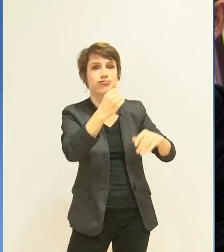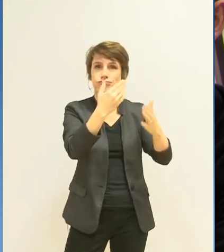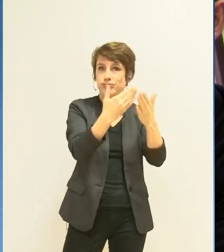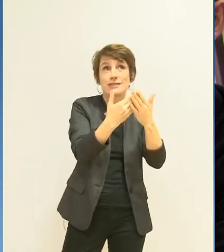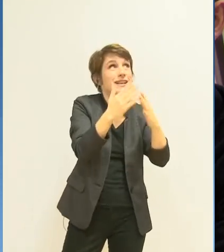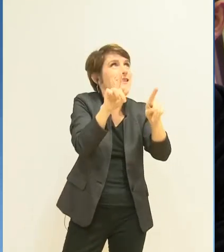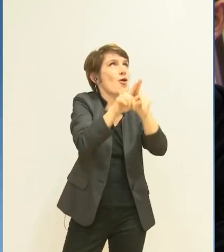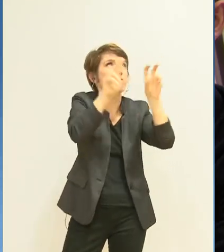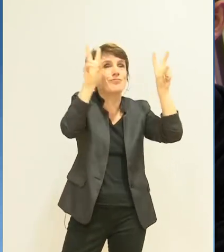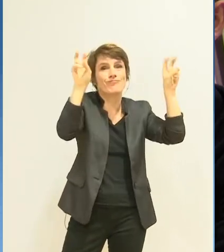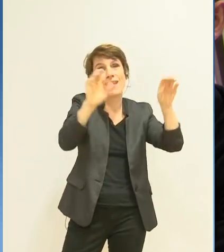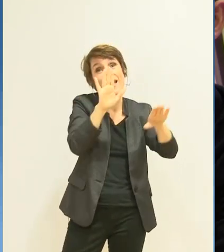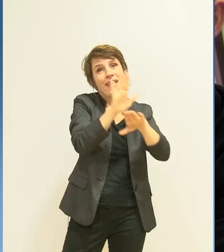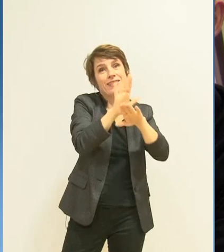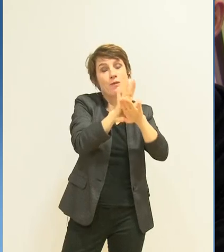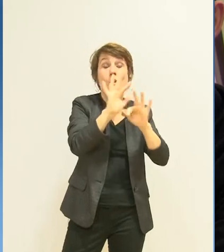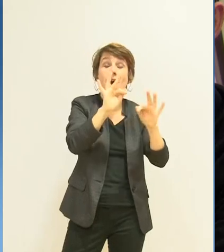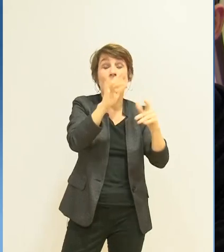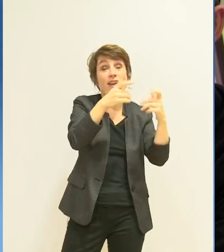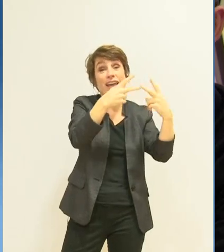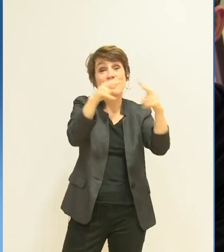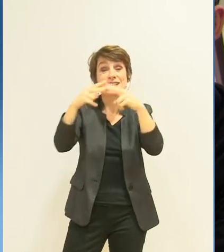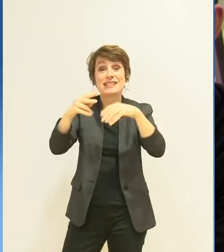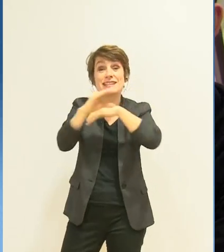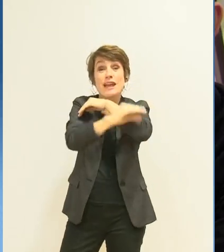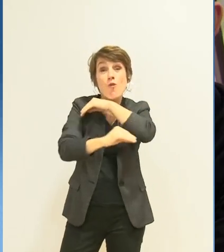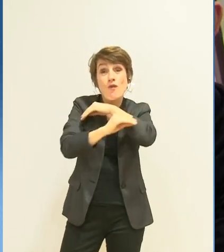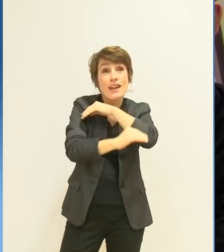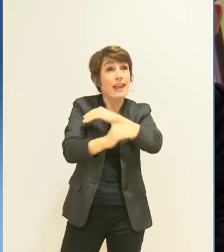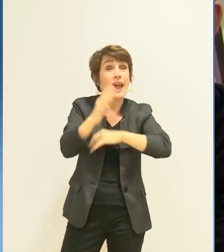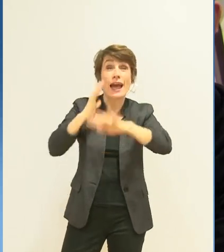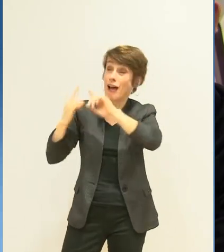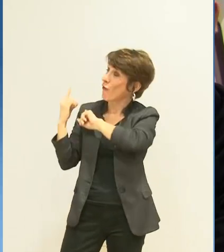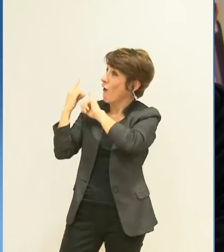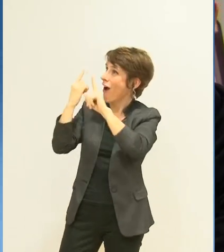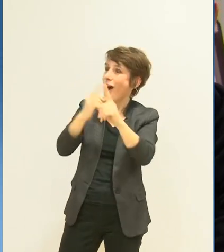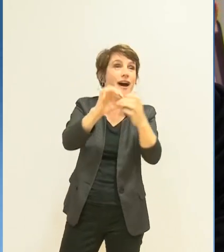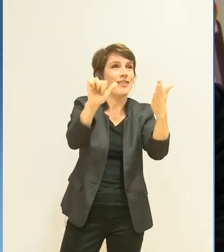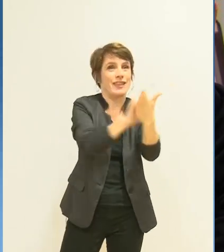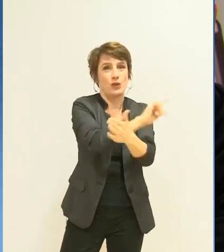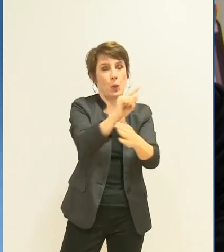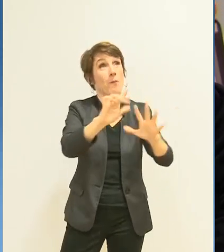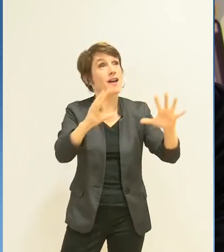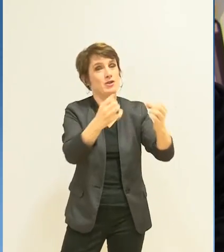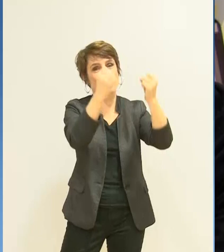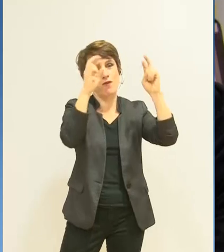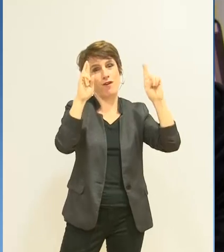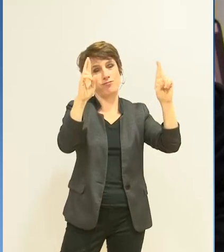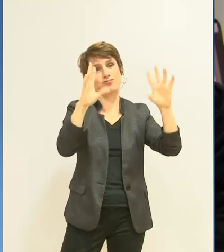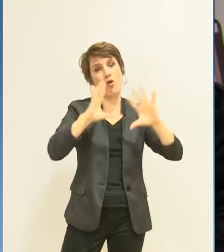universitaires hier par don initiée par paul mistral ne sera pas détruite sans l'appel son label